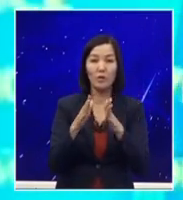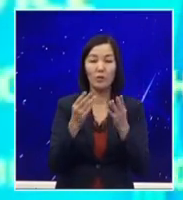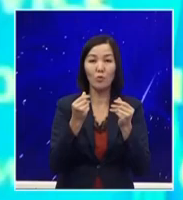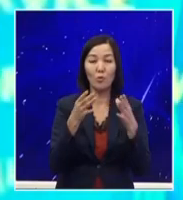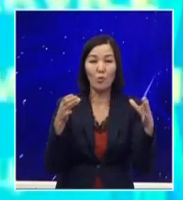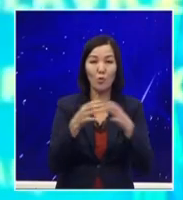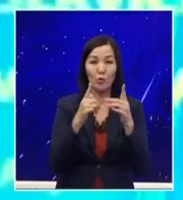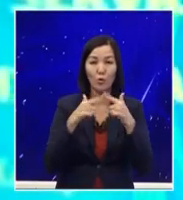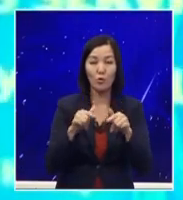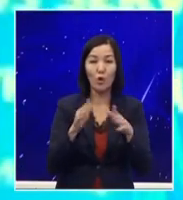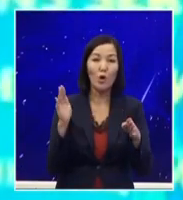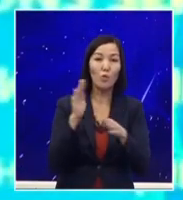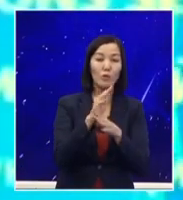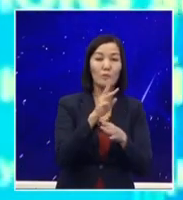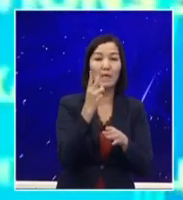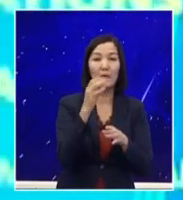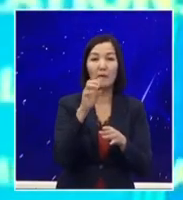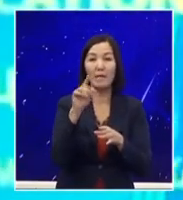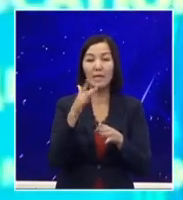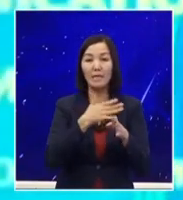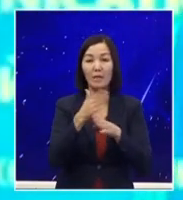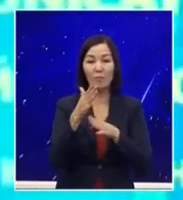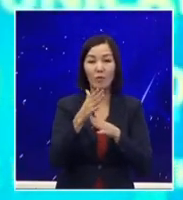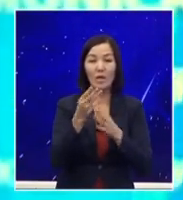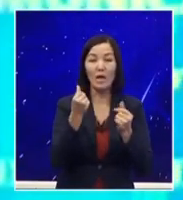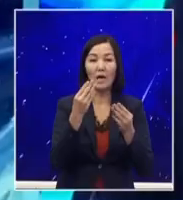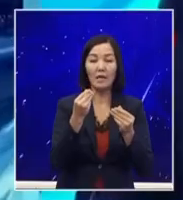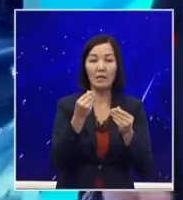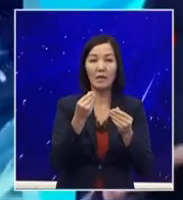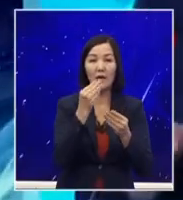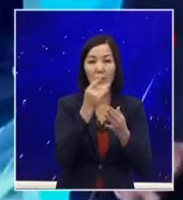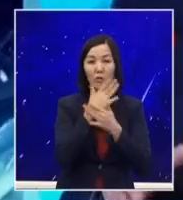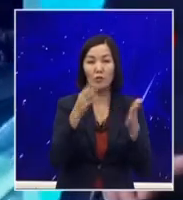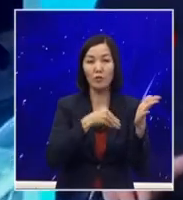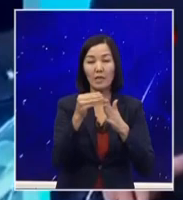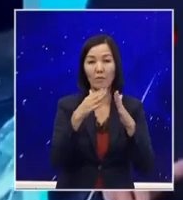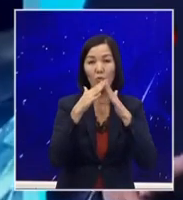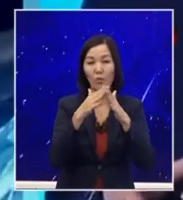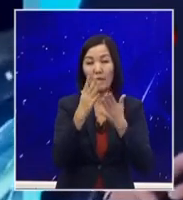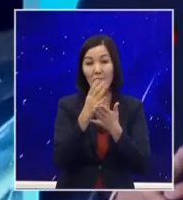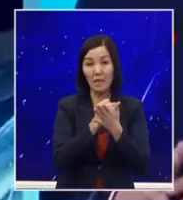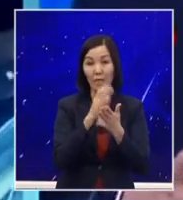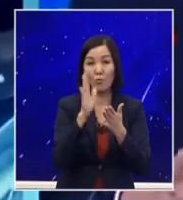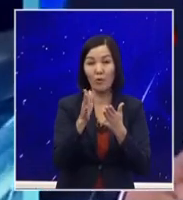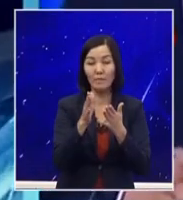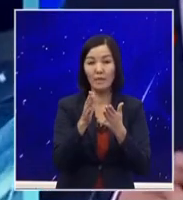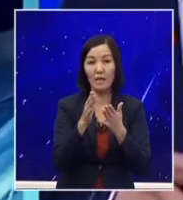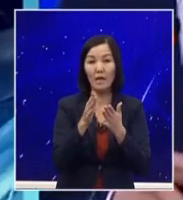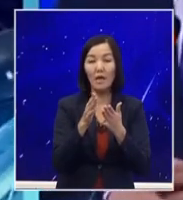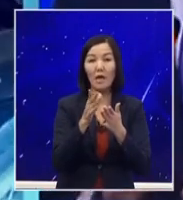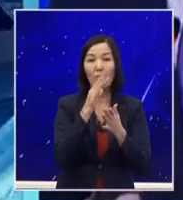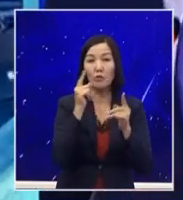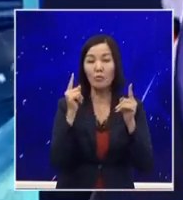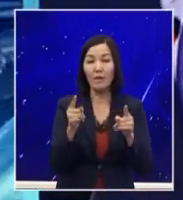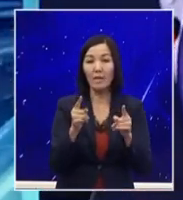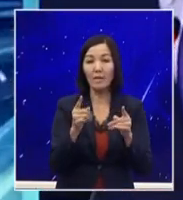құрғанбыз. Соған қосымша 2 миллиард теңге бөлдік. Ол қаржыға азық түлік тауарларын сатып алып, қоймаларға сақтап қоямыз. Маусым аралық